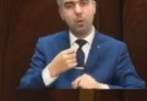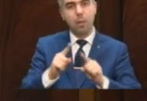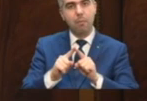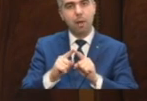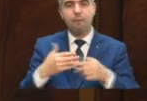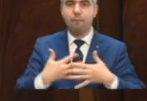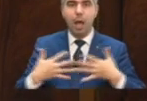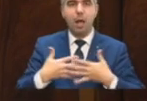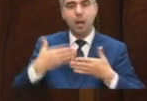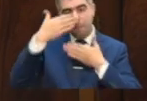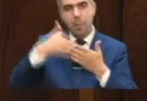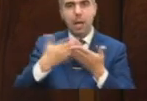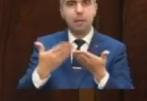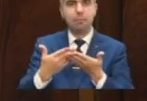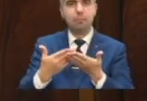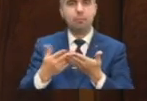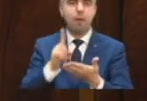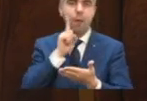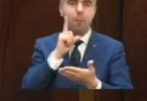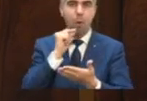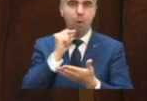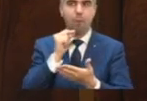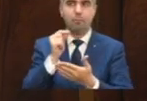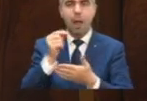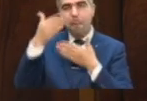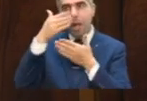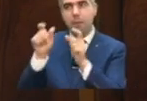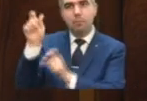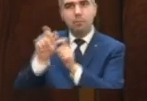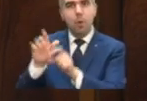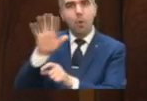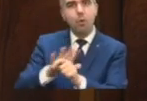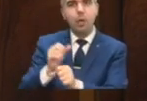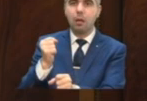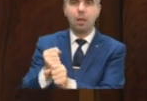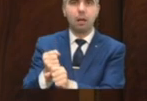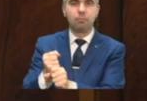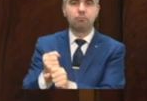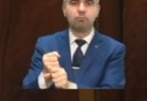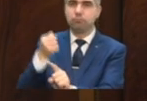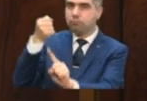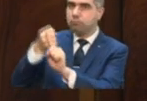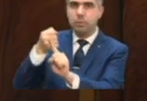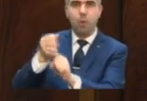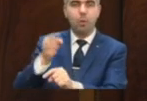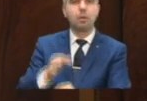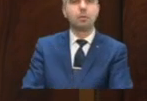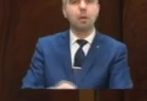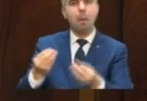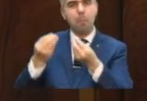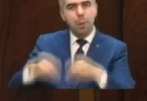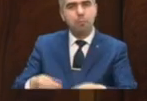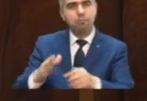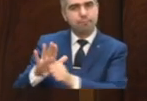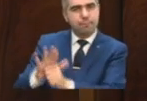كنقول انه نساء ورجال هاد البلاد قادين بها، بغينا ولا ما بغيناش نبخصوا هادشي اللي